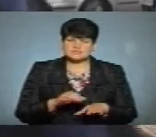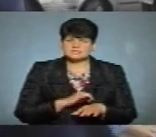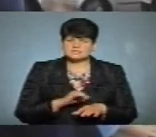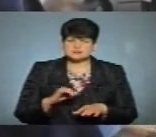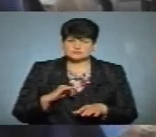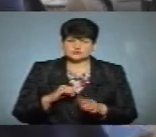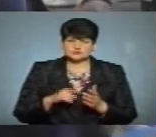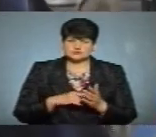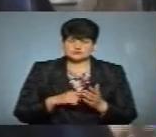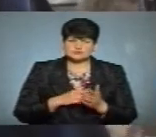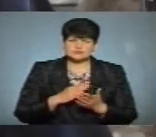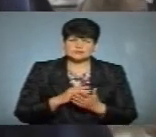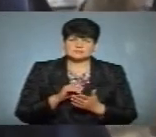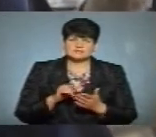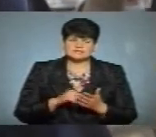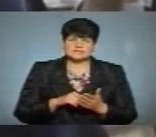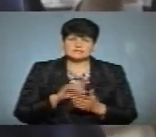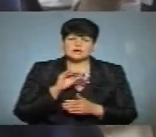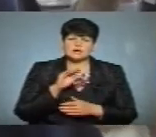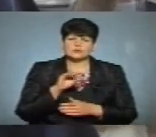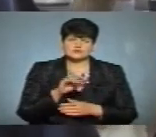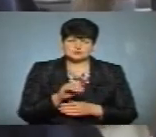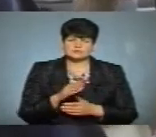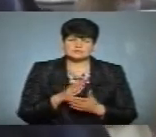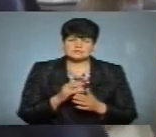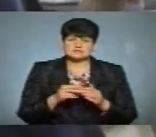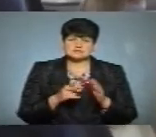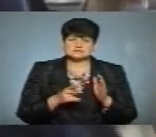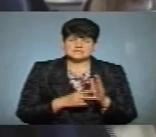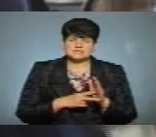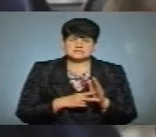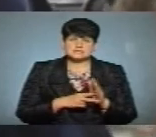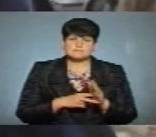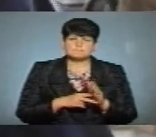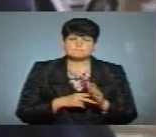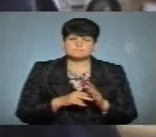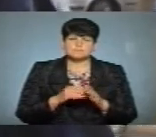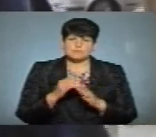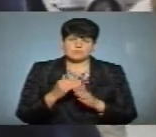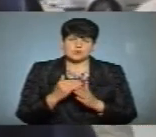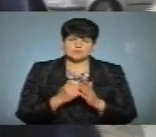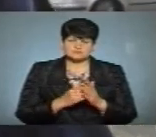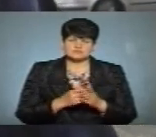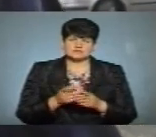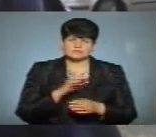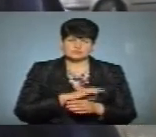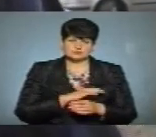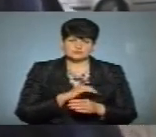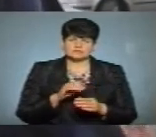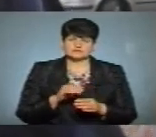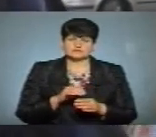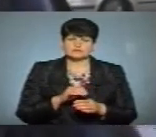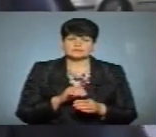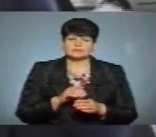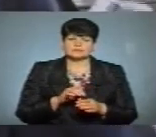є питання аудіювання. Тому задіяно 17 програвачів, які використовуються суто під час проведення зовнішнього незалежного